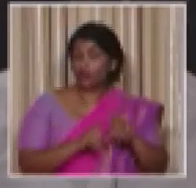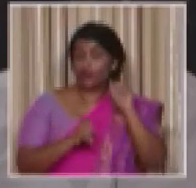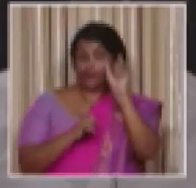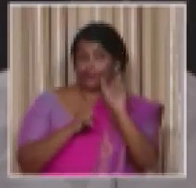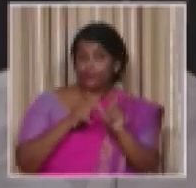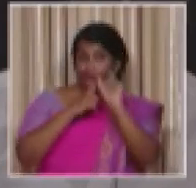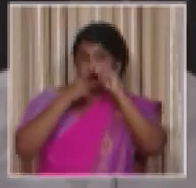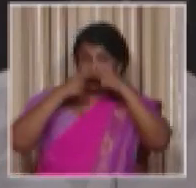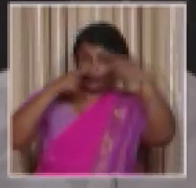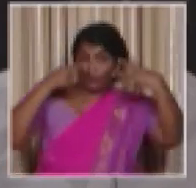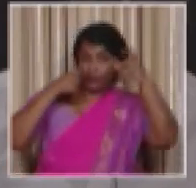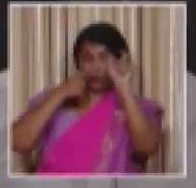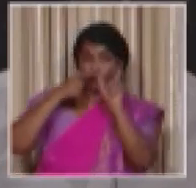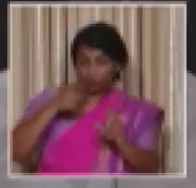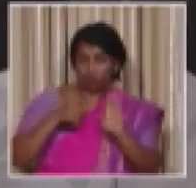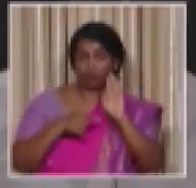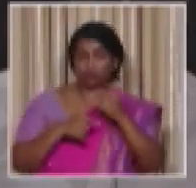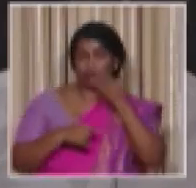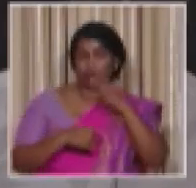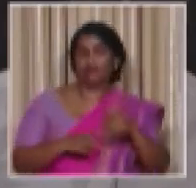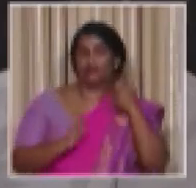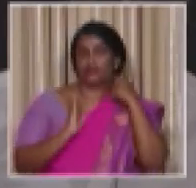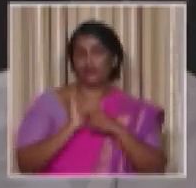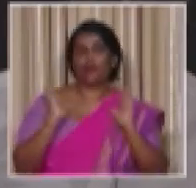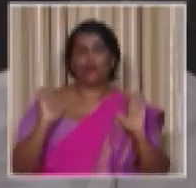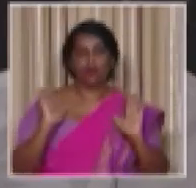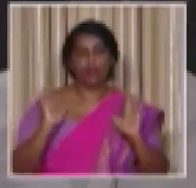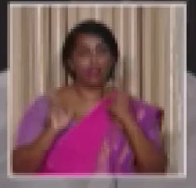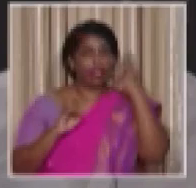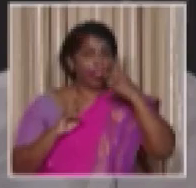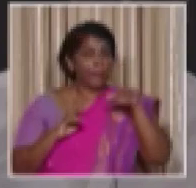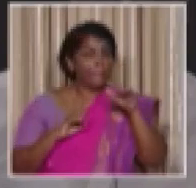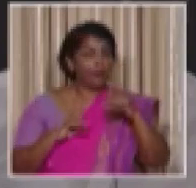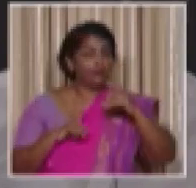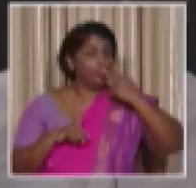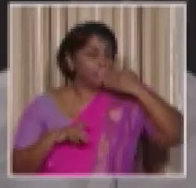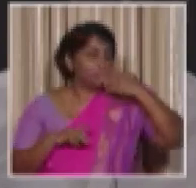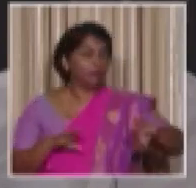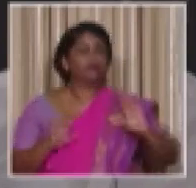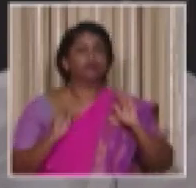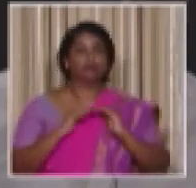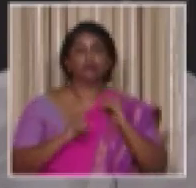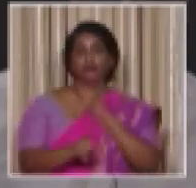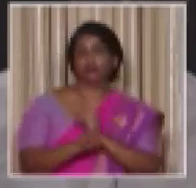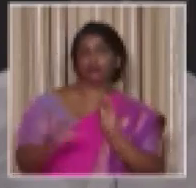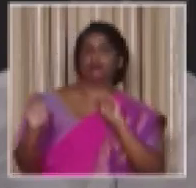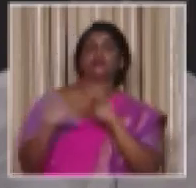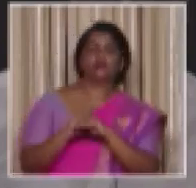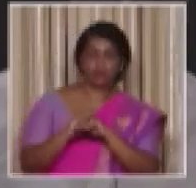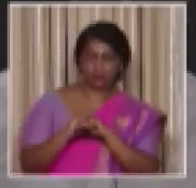අදාළ උපාධියේ සෙකන්ඩ් ක්ලාස් අපර එකක් තියෙනවා දෙවන පන්තියේ ඉහළ මට්ටමේ සාමාර්ථයක් තියෙන ඕනේ